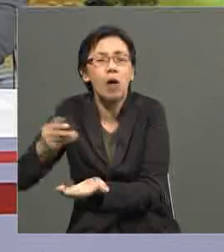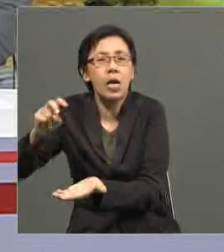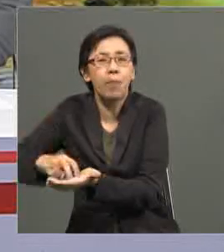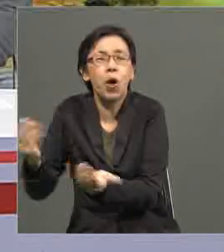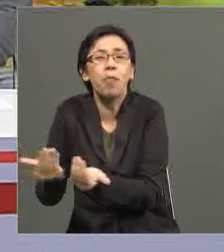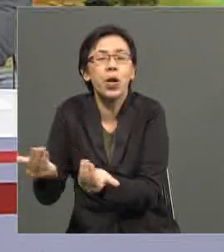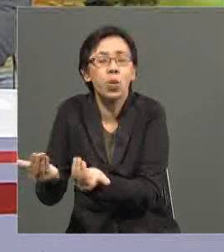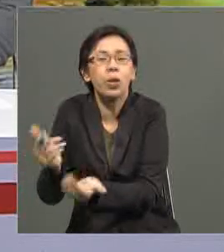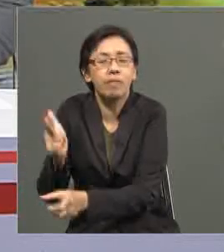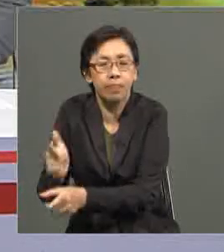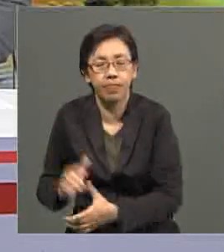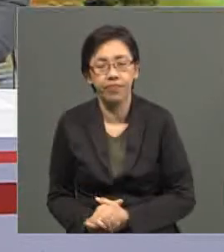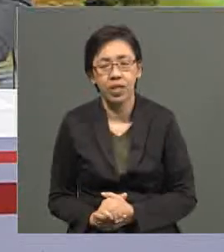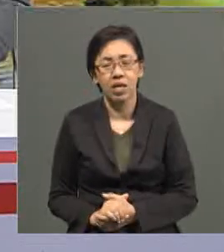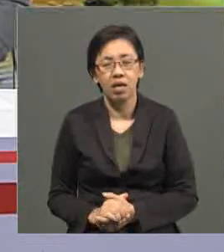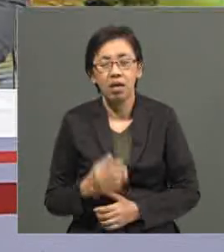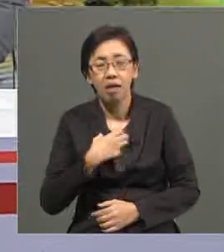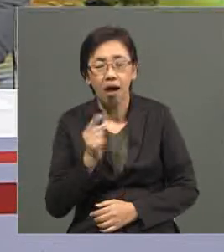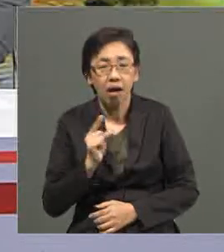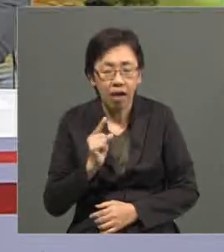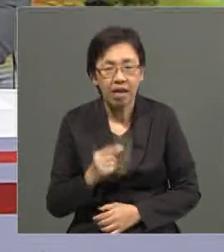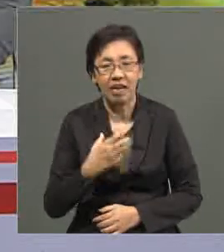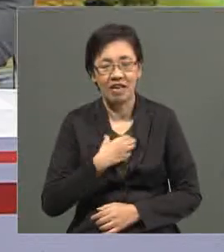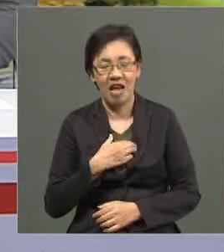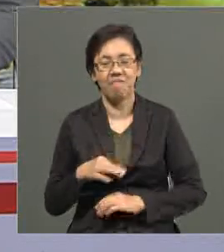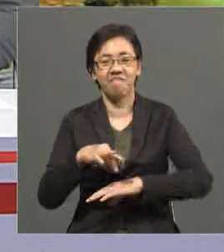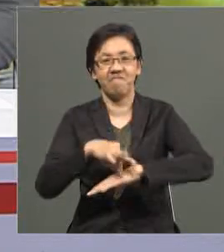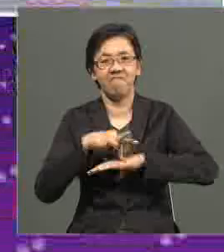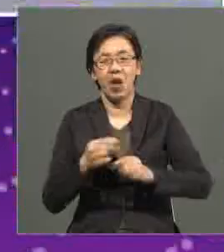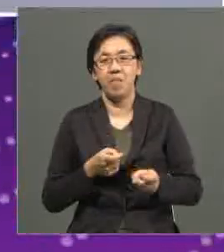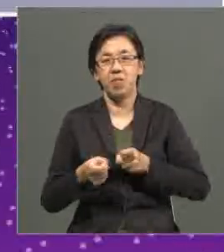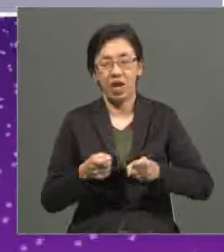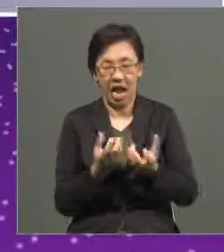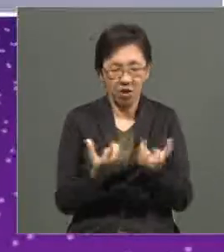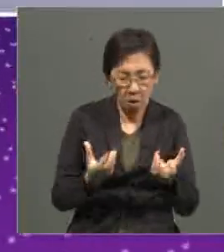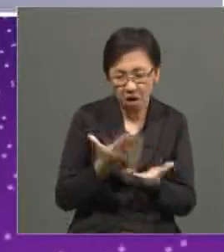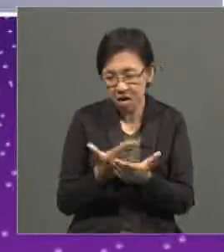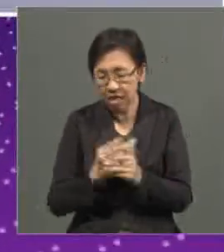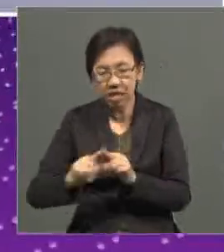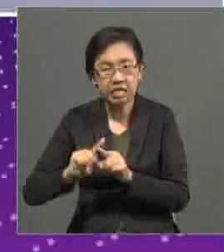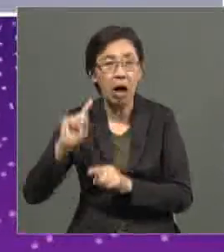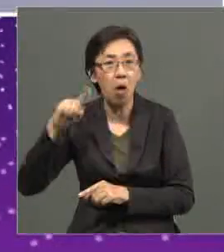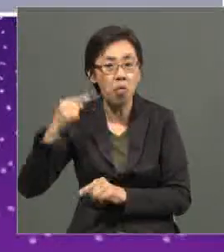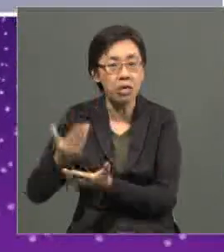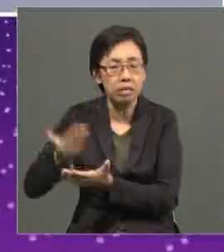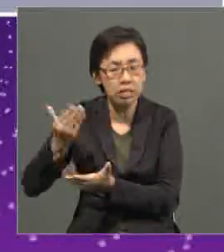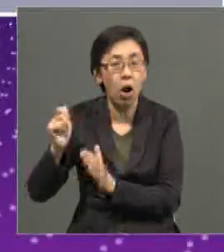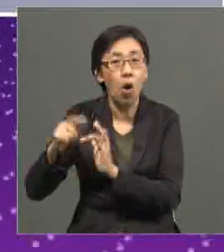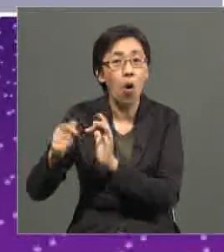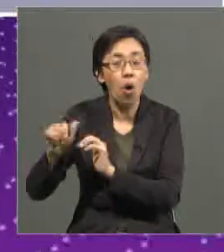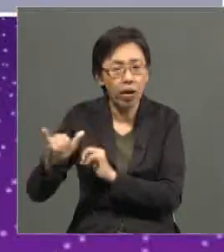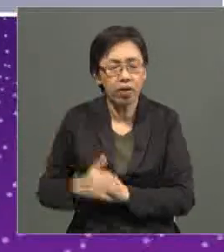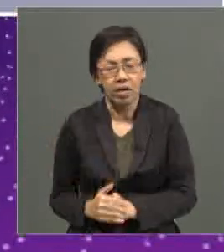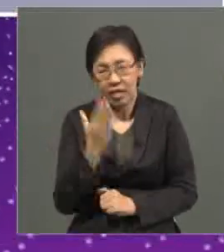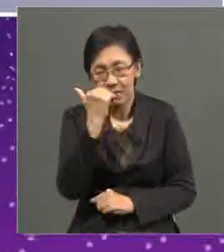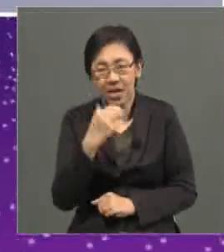บอกว่ามีความพยายามที่จะตั้งตัวเองเนี่ยเป็นผู้จัดการมรดกของเจ๊อ้อยด้วยมันก็เลยทำให้คนเนี่ยลามไปถึงขนาดที่ว่าอุ๊ยมีเรื่องบอกว่า